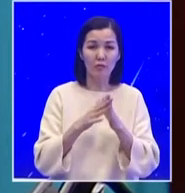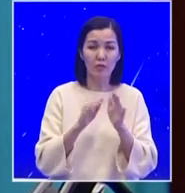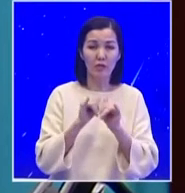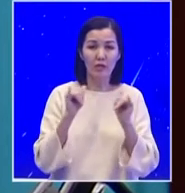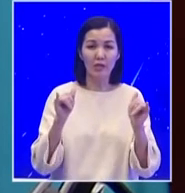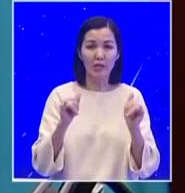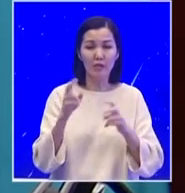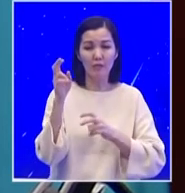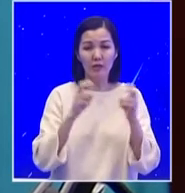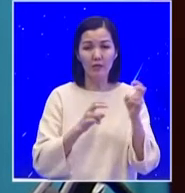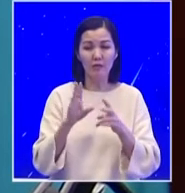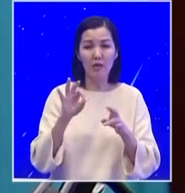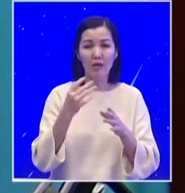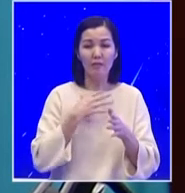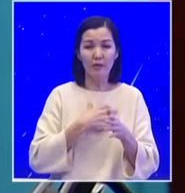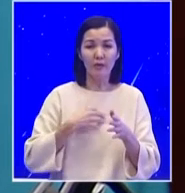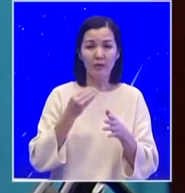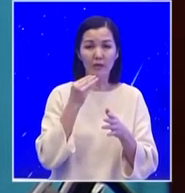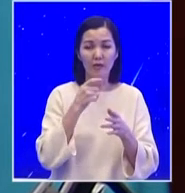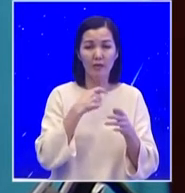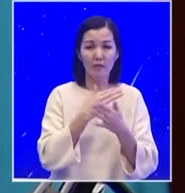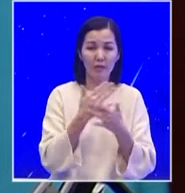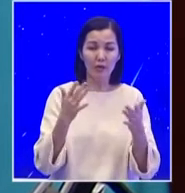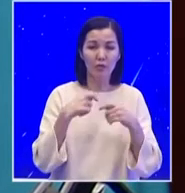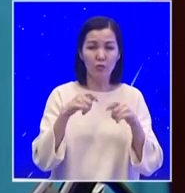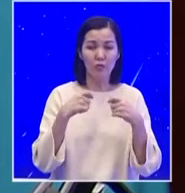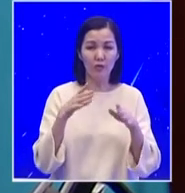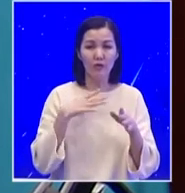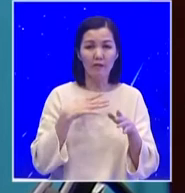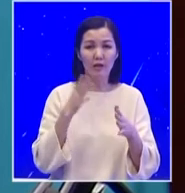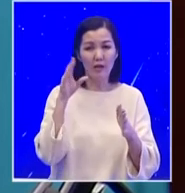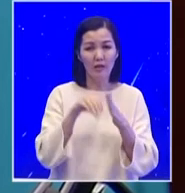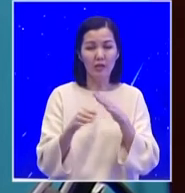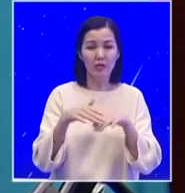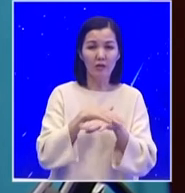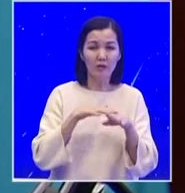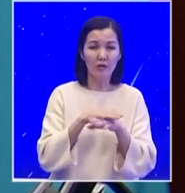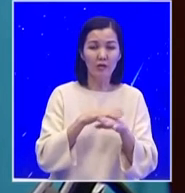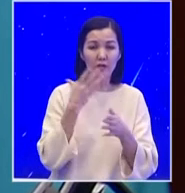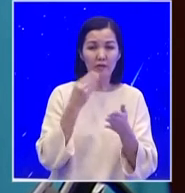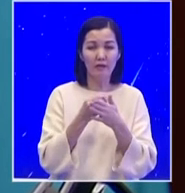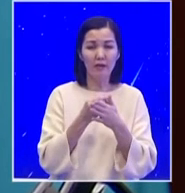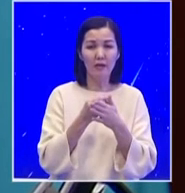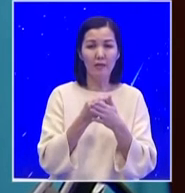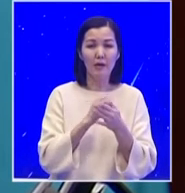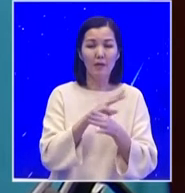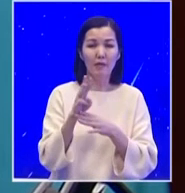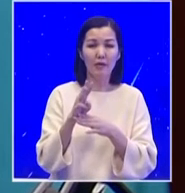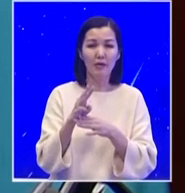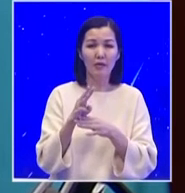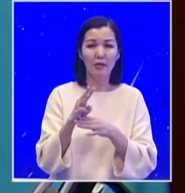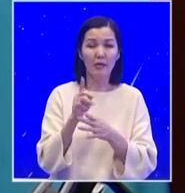расширения производства социально значимых продовольственных товаров. Насыщение внутреннего рынка отечественным продовольствием должно стать одним